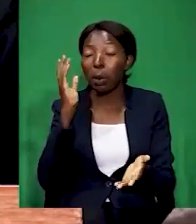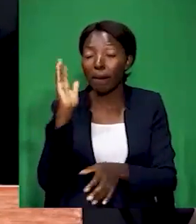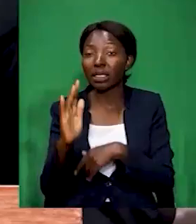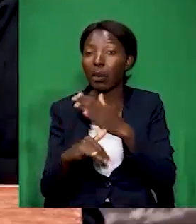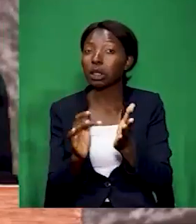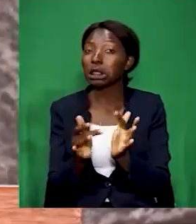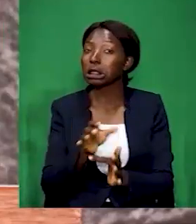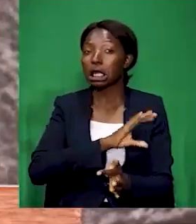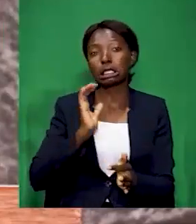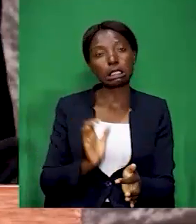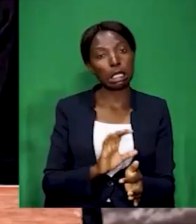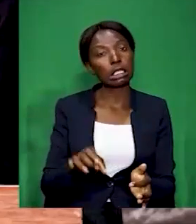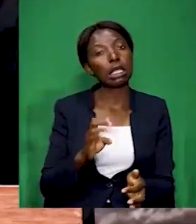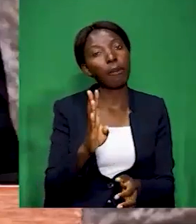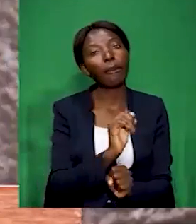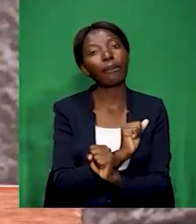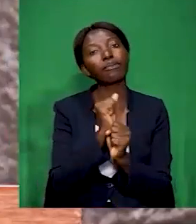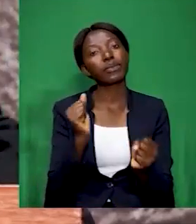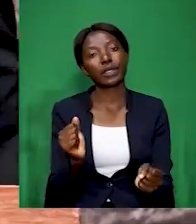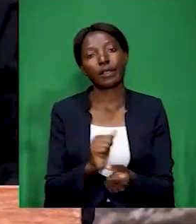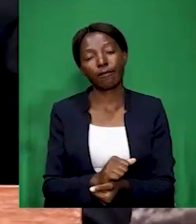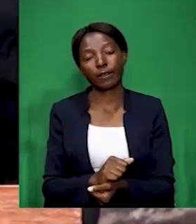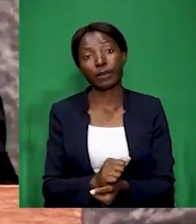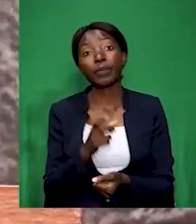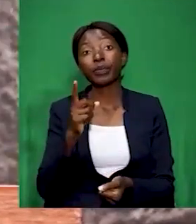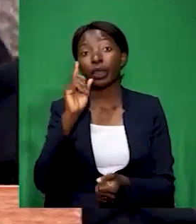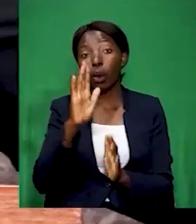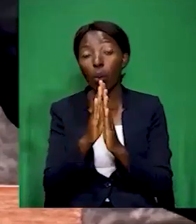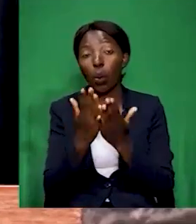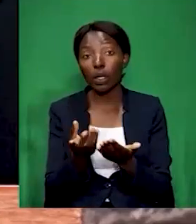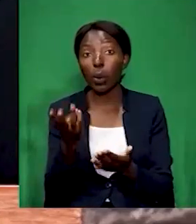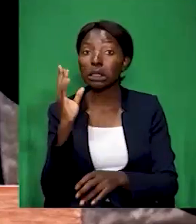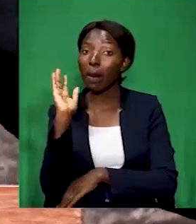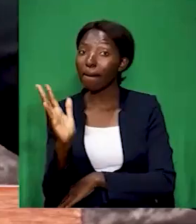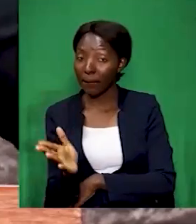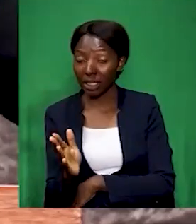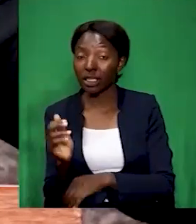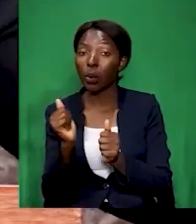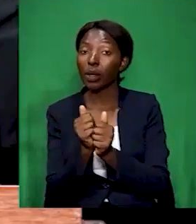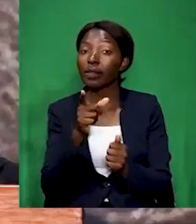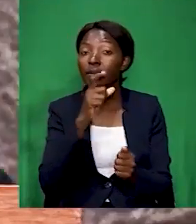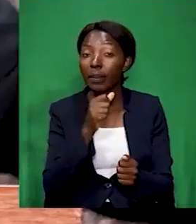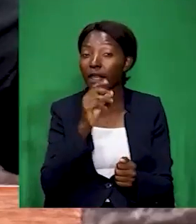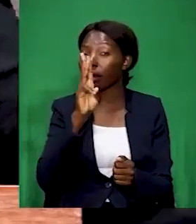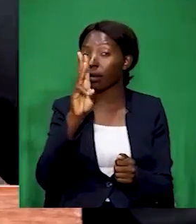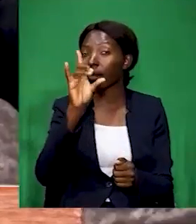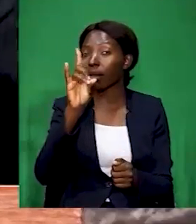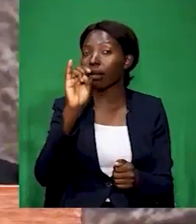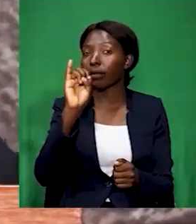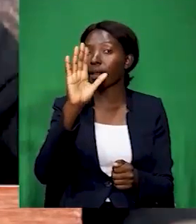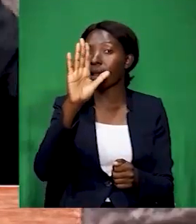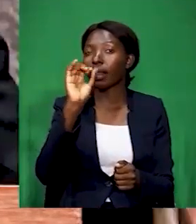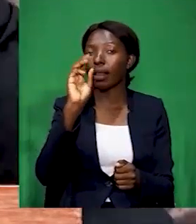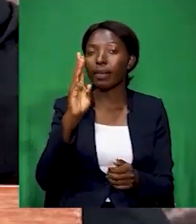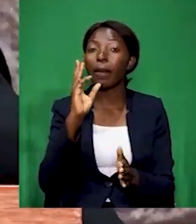and resurrected is the gospel that is taking us home ndo vhangeri raiparidzwa na Filipo pa Samaria zvikanzi wakaparidza